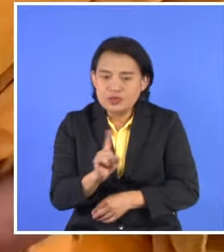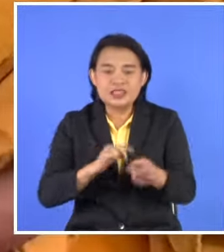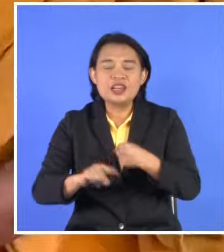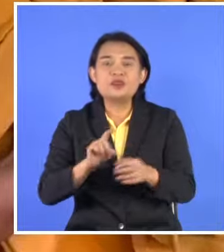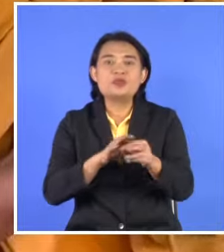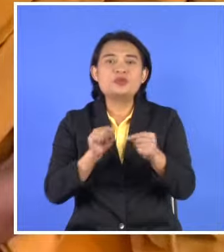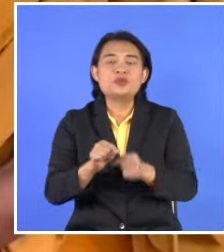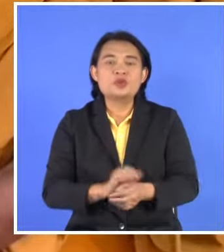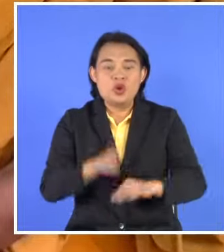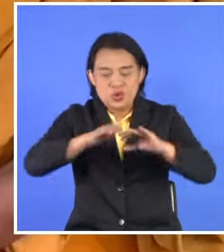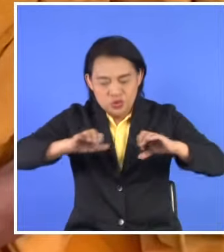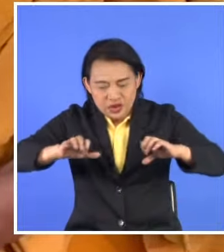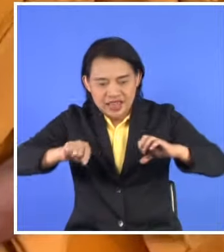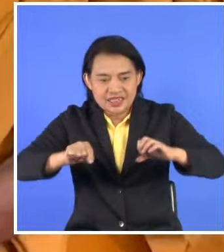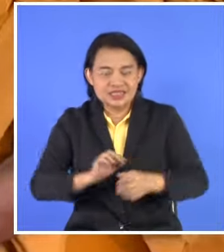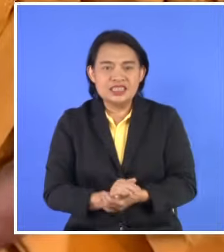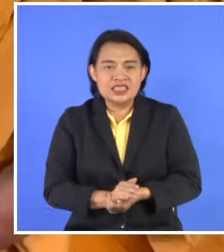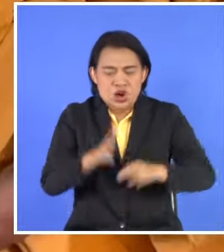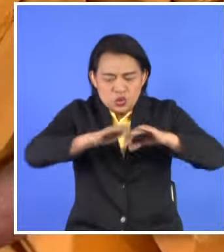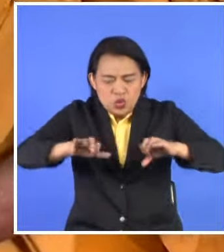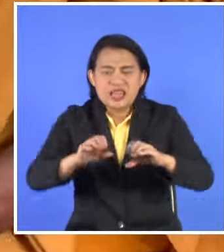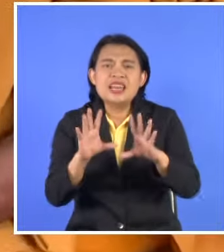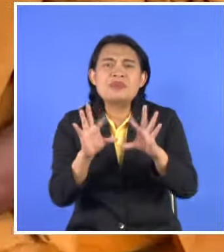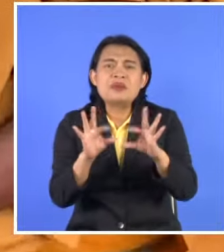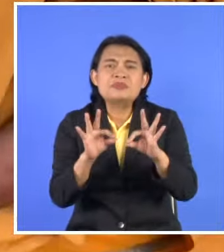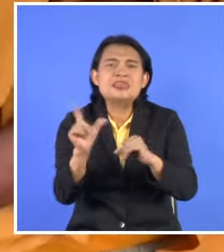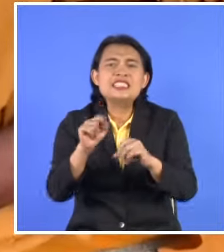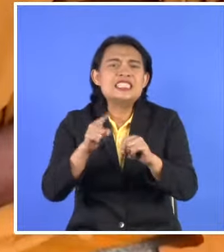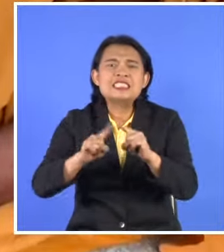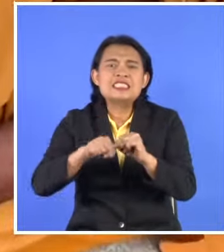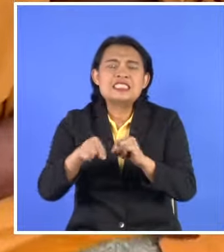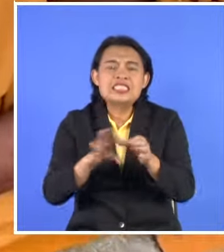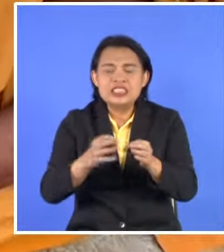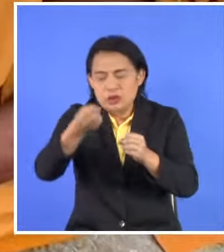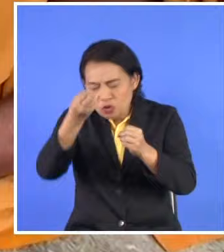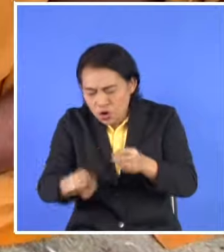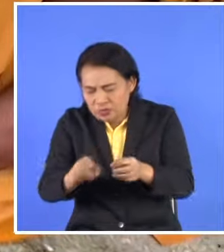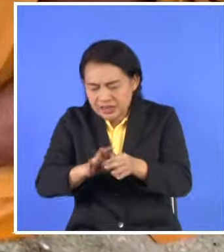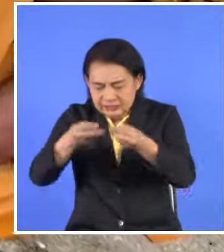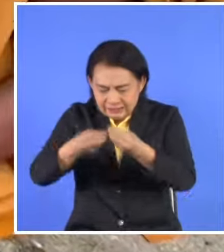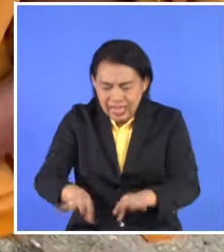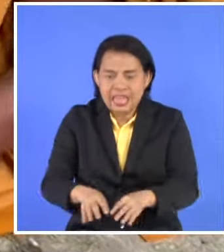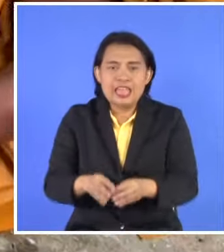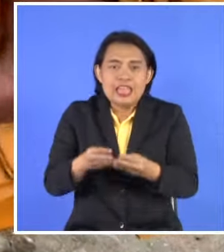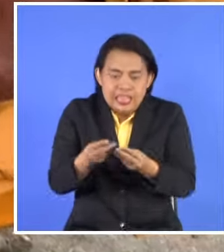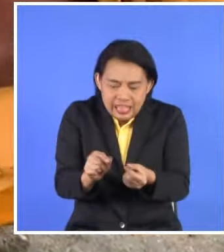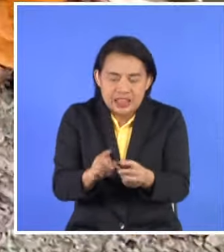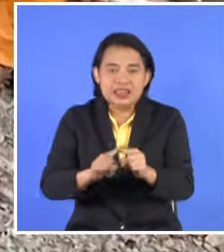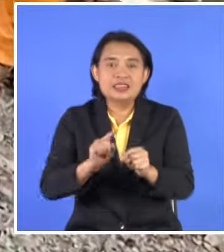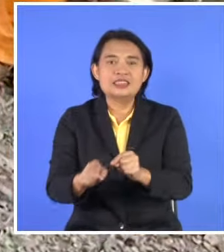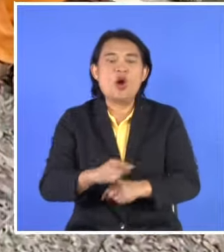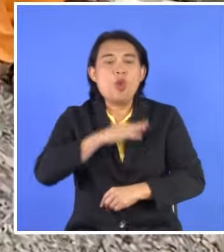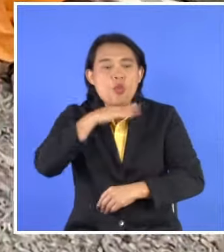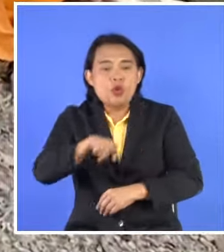โดยเฉพาะทุเรียนที่เป็นปลาร้าน่ะเออประเภทปลาร้าอ่ามันหล่นมันแตกเหนือค่อนข้างเละเนี่ยขายก็ไม่ได้ราคานะครับ